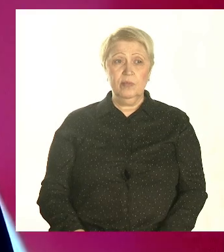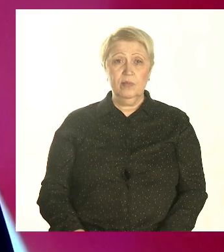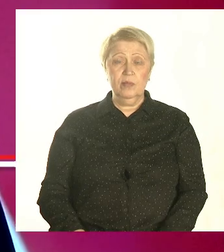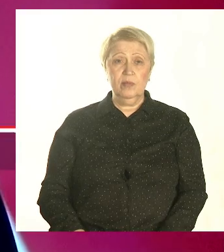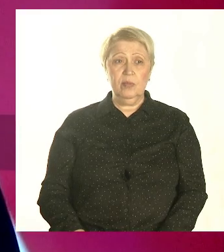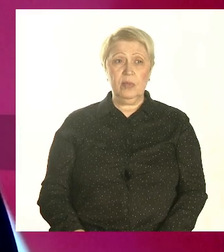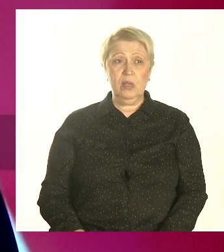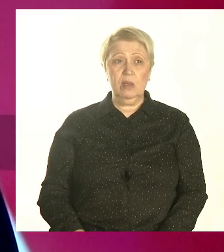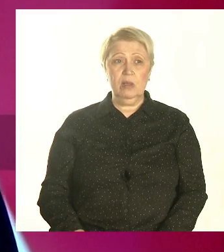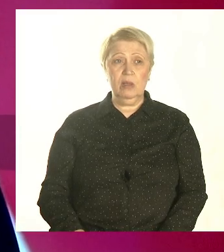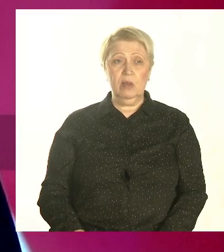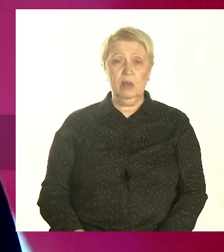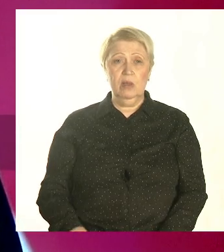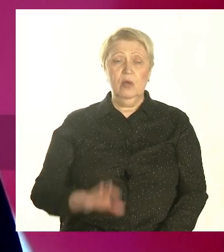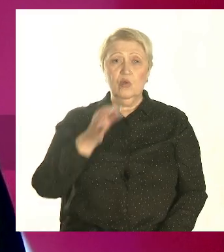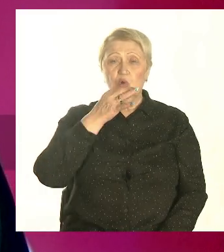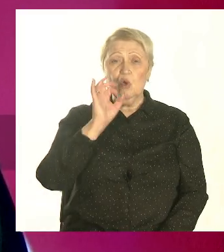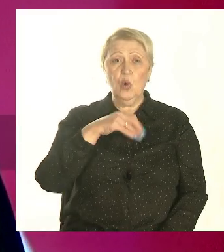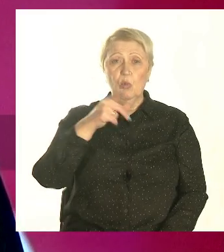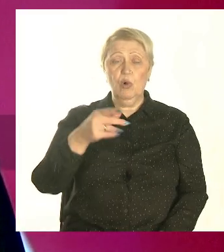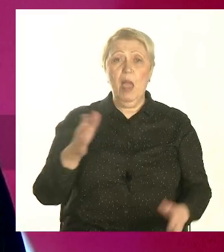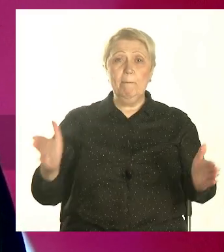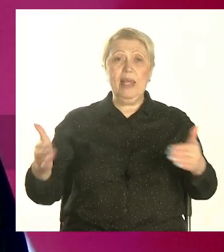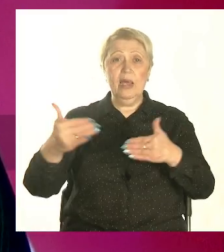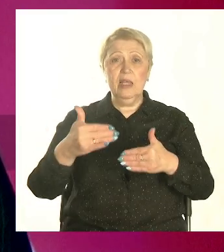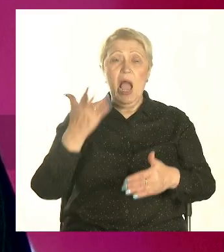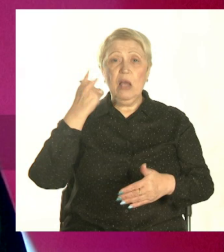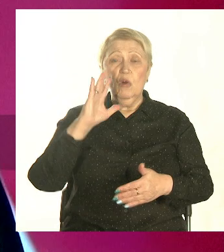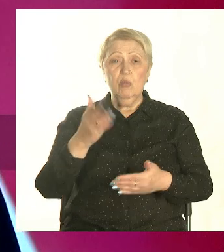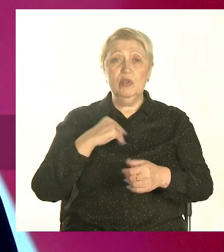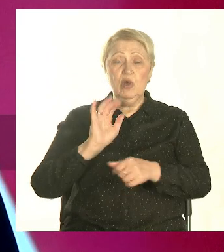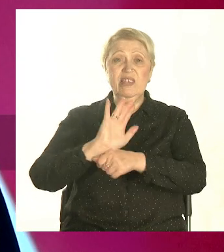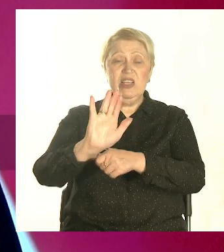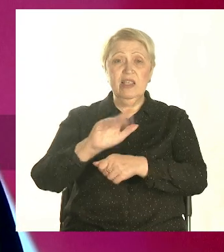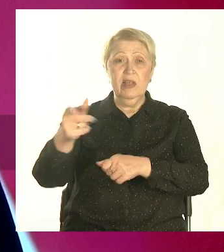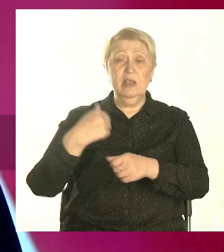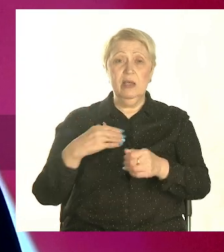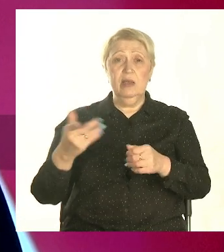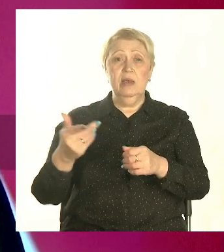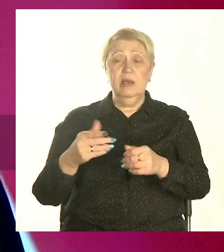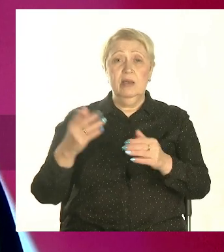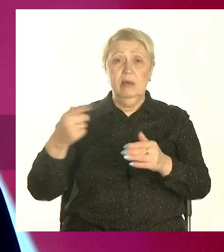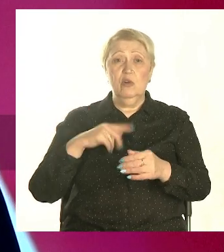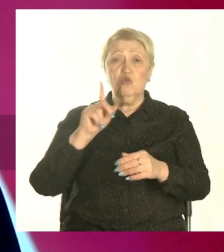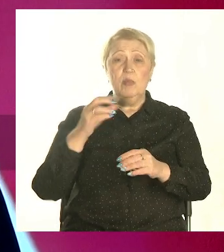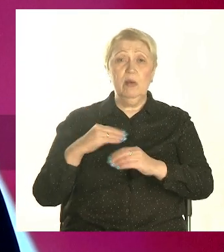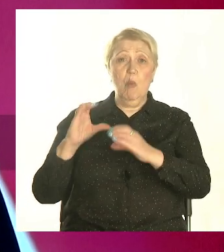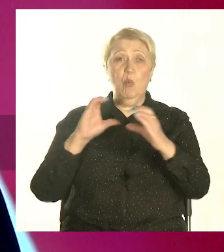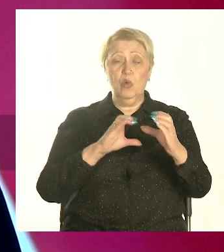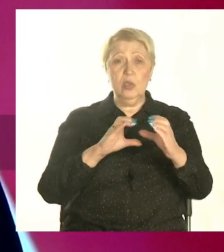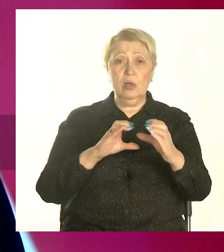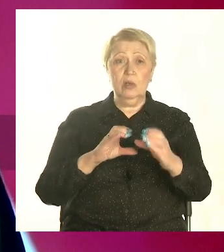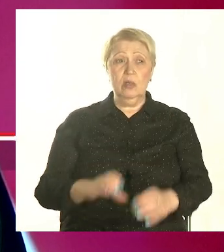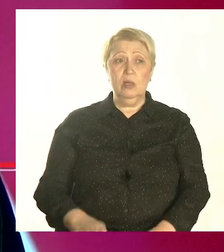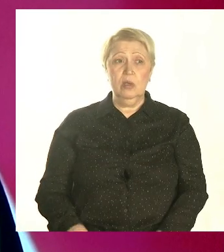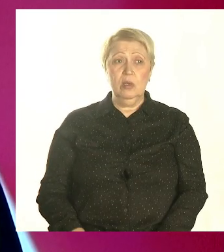покупается. Любой пакет, который будет выставлен в частном секторе, оригинальный оператор обязан вывести. Ага. То есть не... Не вот эти вот